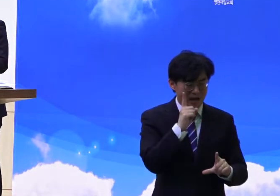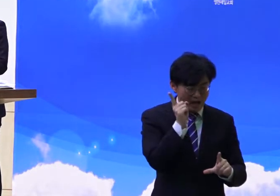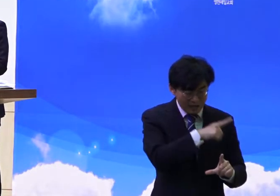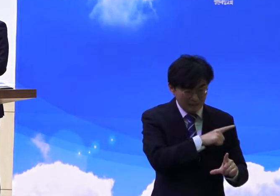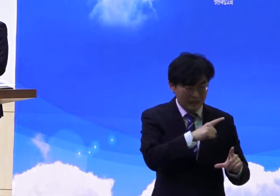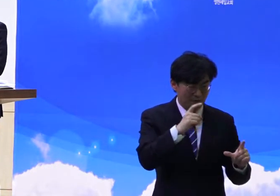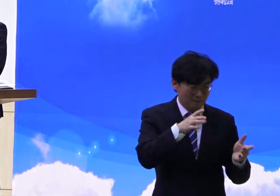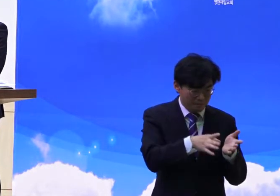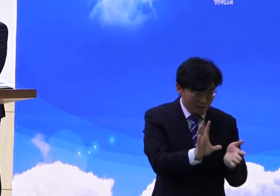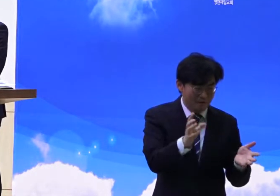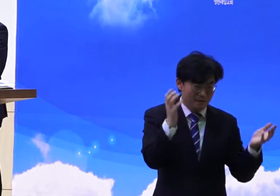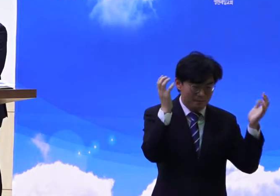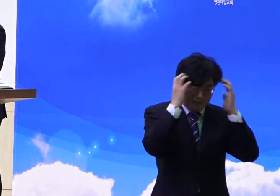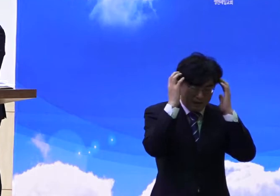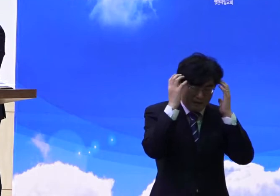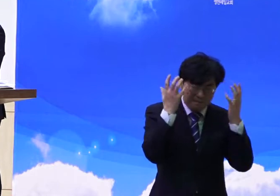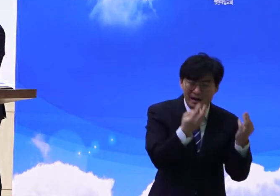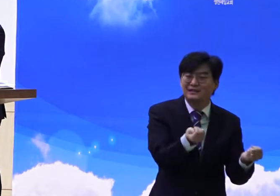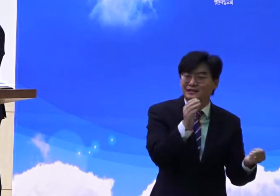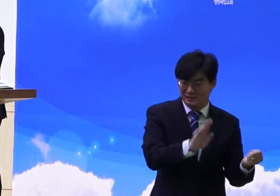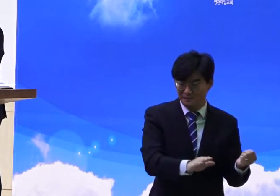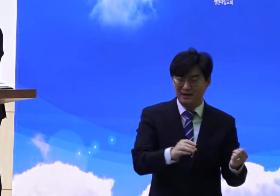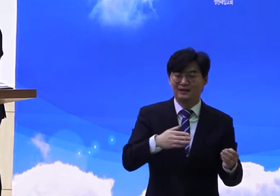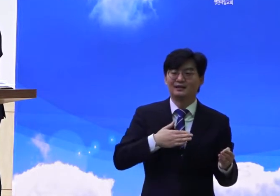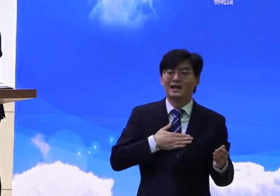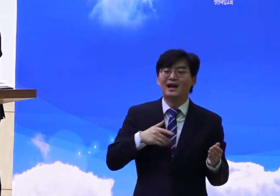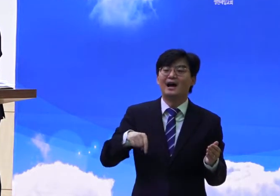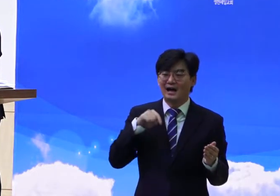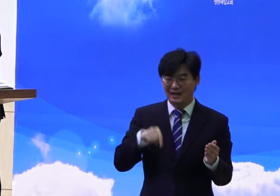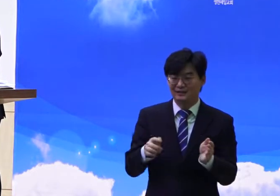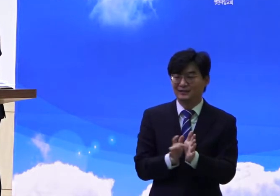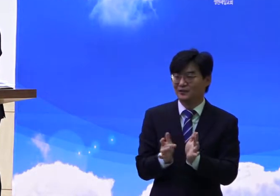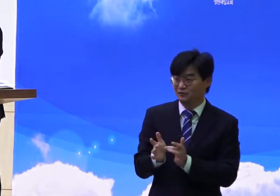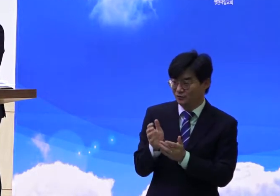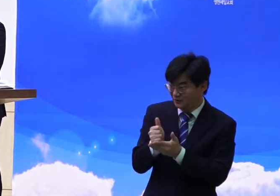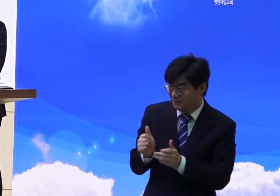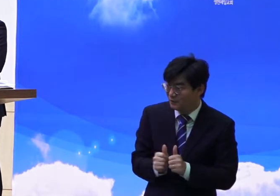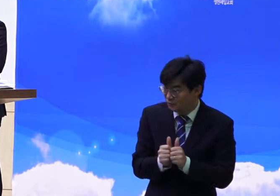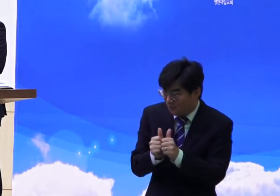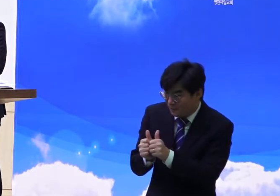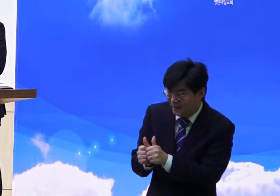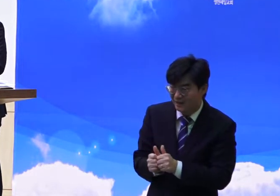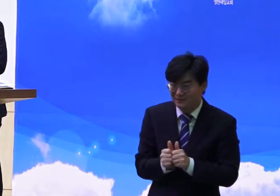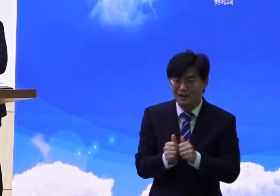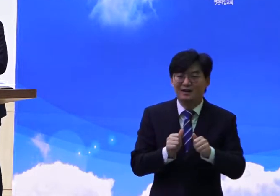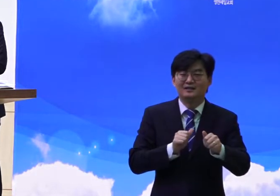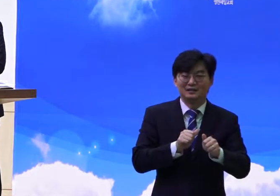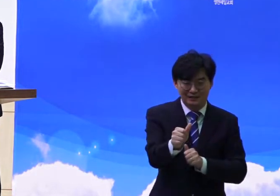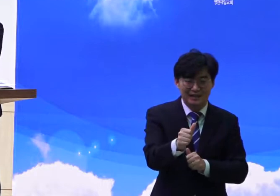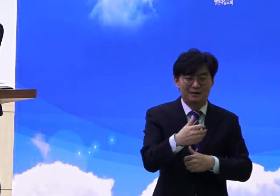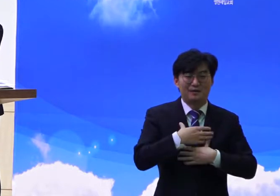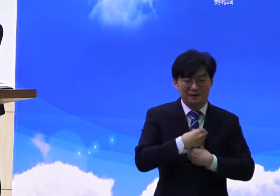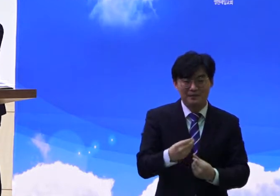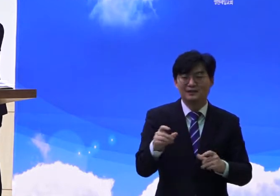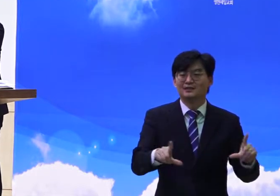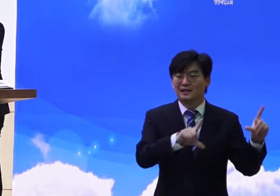주님과 동행하면서 행복한 승리의 발걸음을 걸어가게 되기를 주님의 이름으로